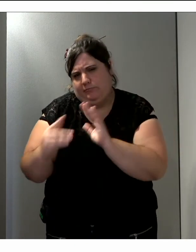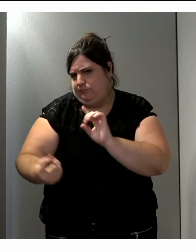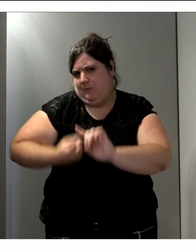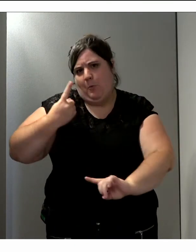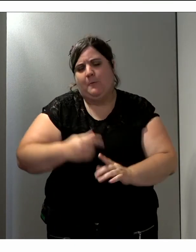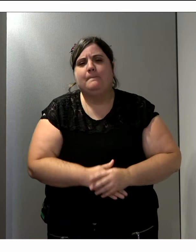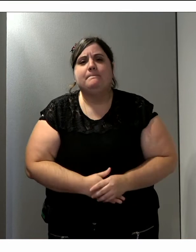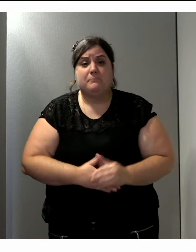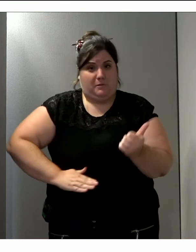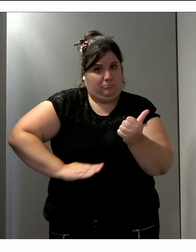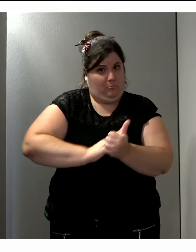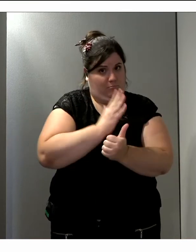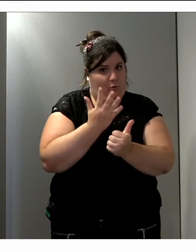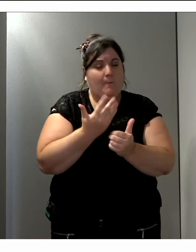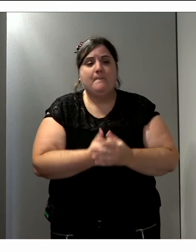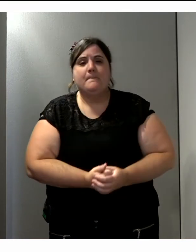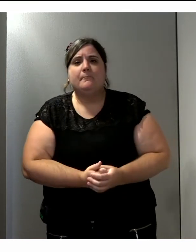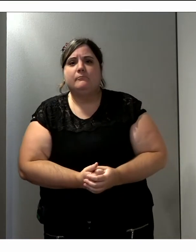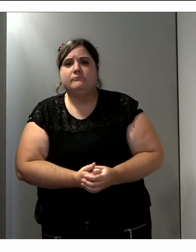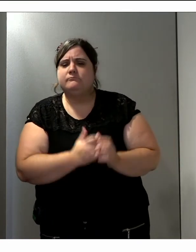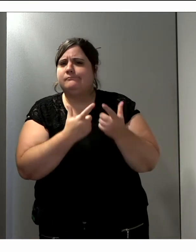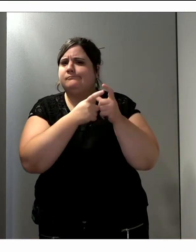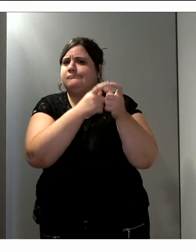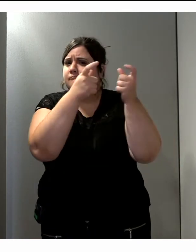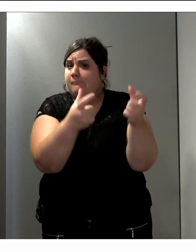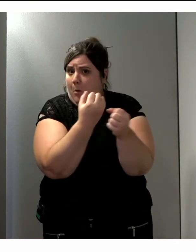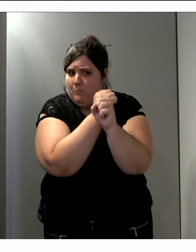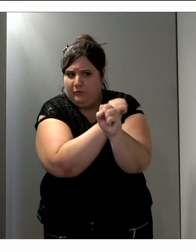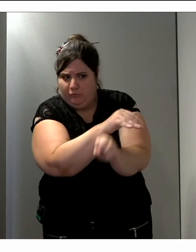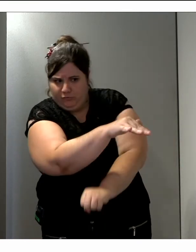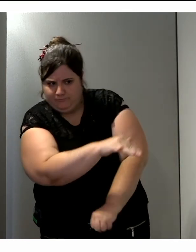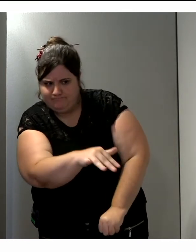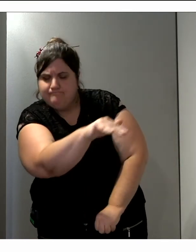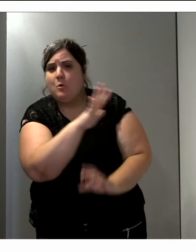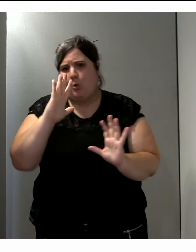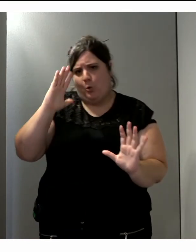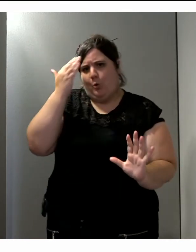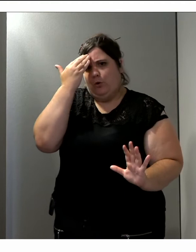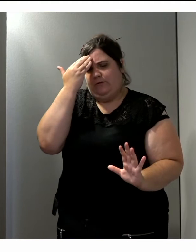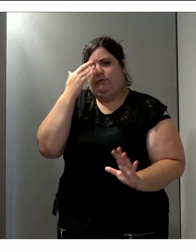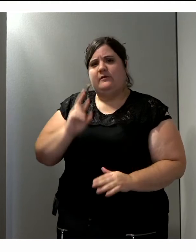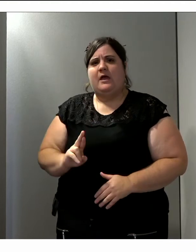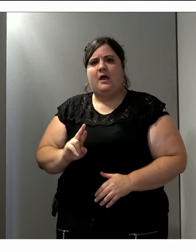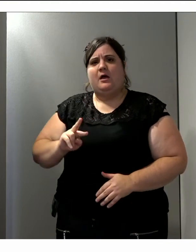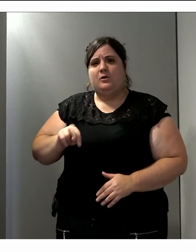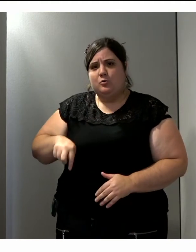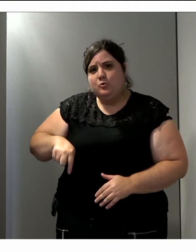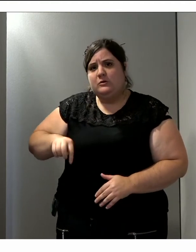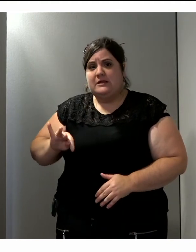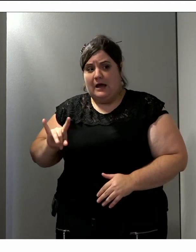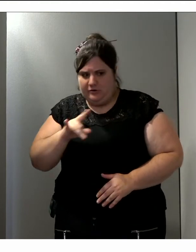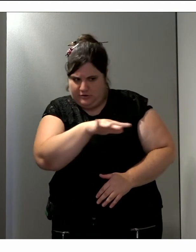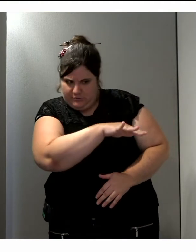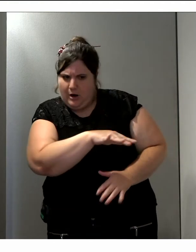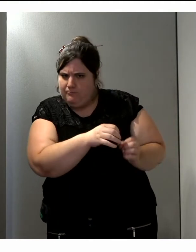déjà identifié un vivier de personnes pouvant bénéficier de la reconnaissance de la qualité de travailleur handicapé, disposer des